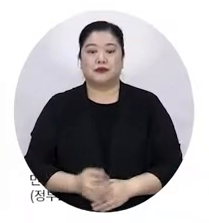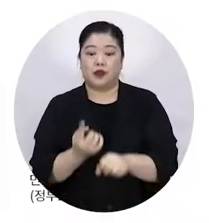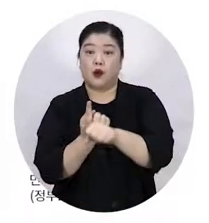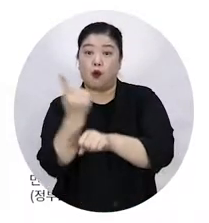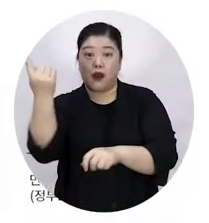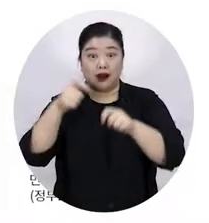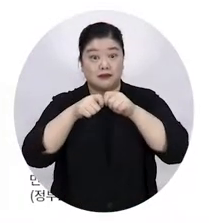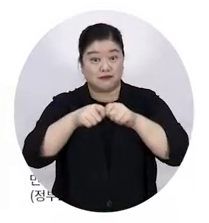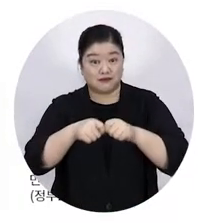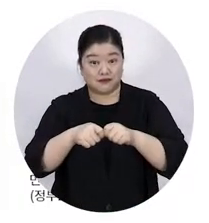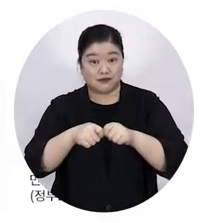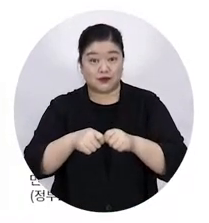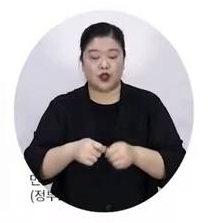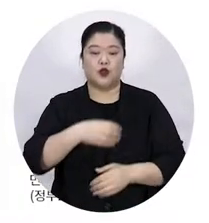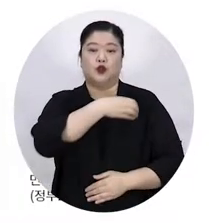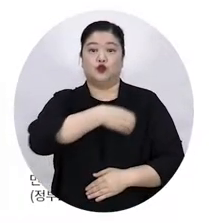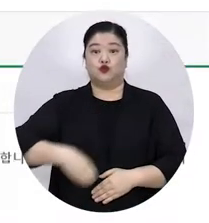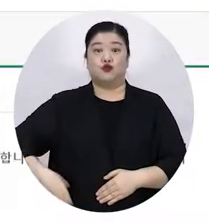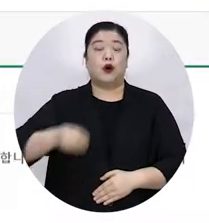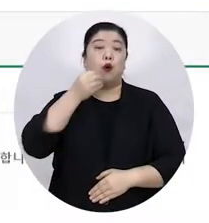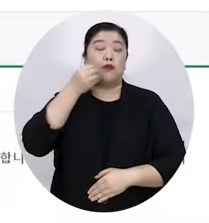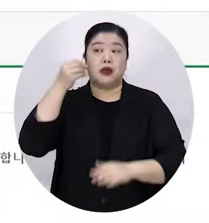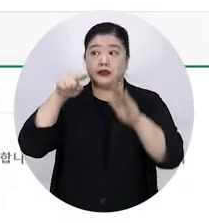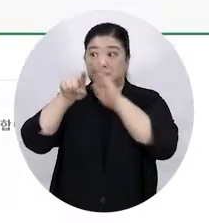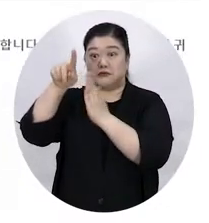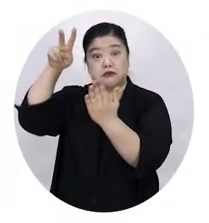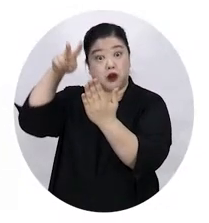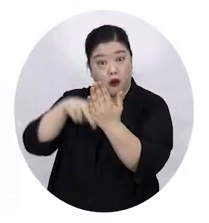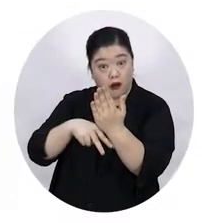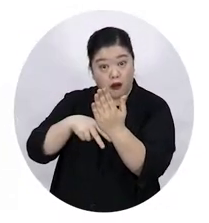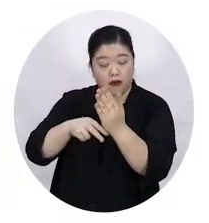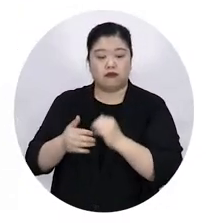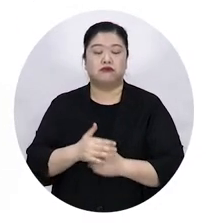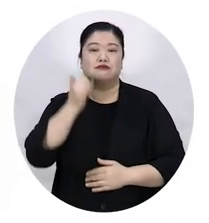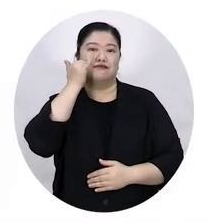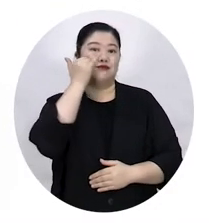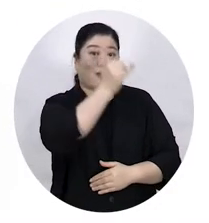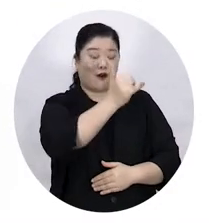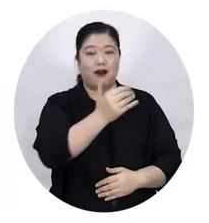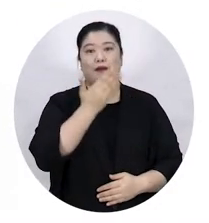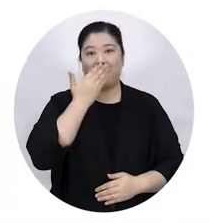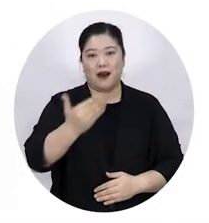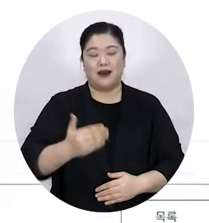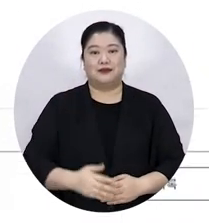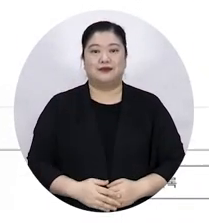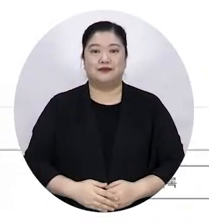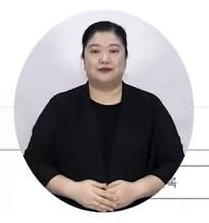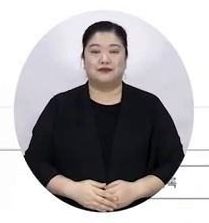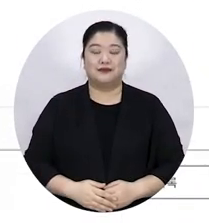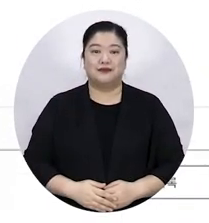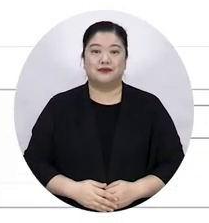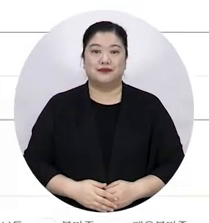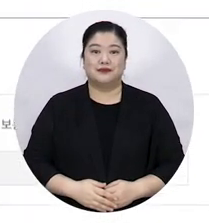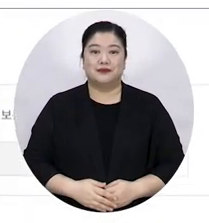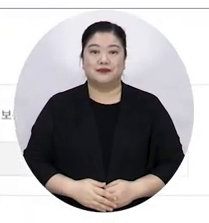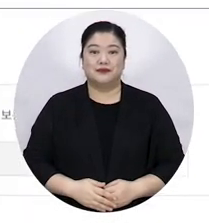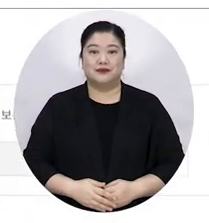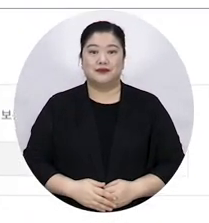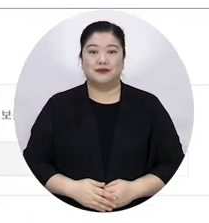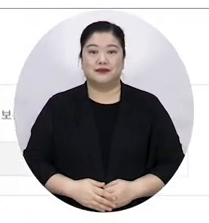계획입니다. 그 밖에 자세한 사항은 강서구청 홈페이지를 확인하거나 강서구청 자치행정과로 문의하면 됩니다.